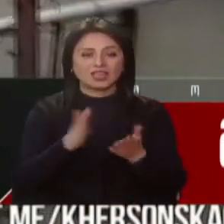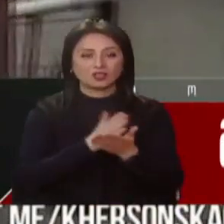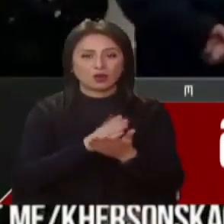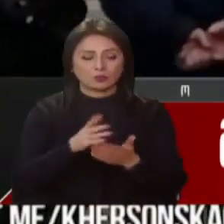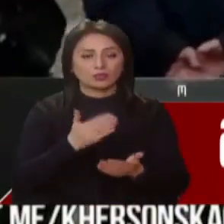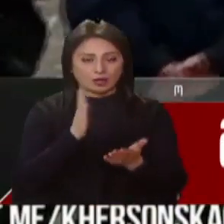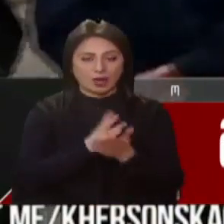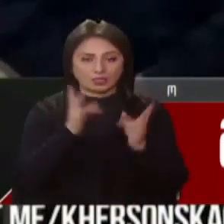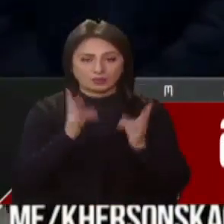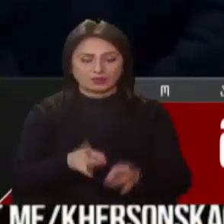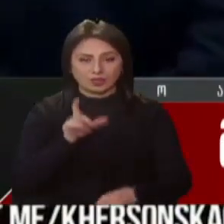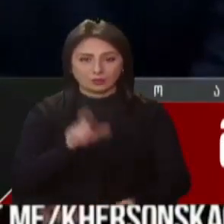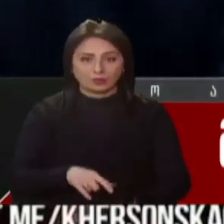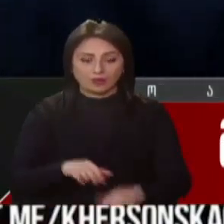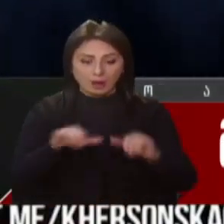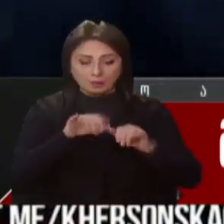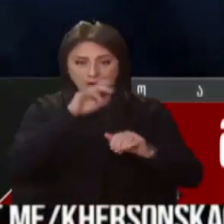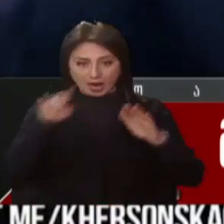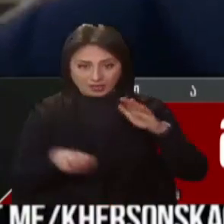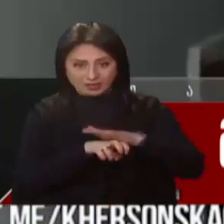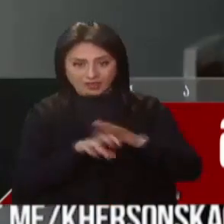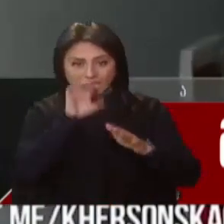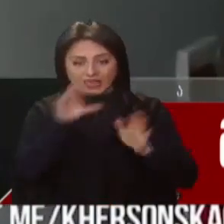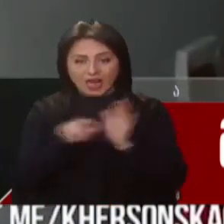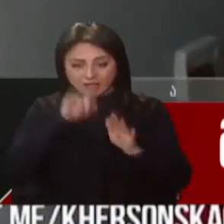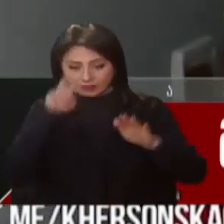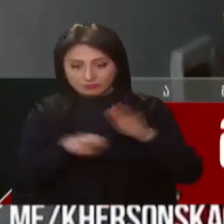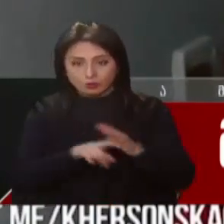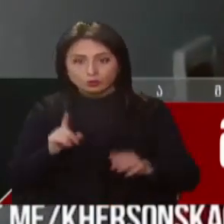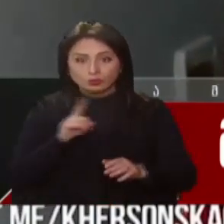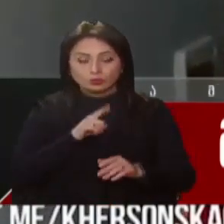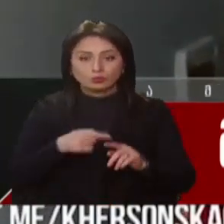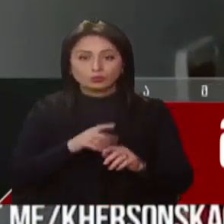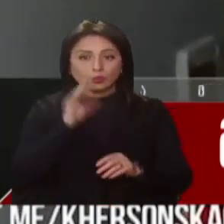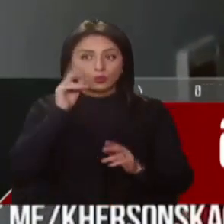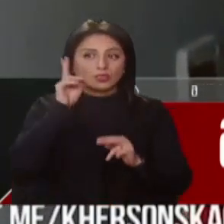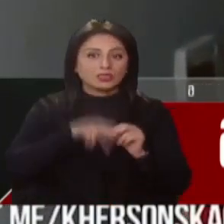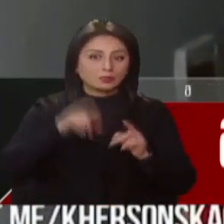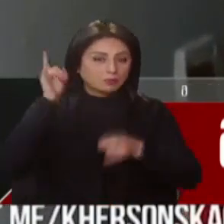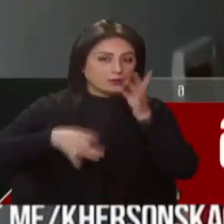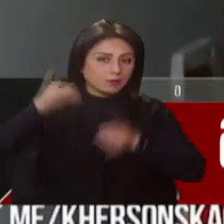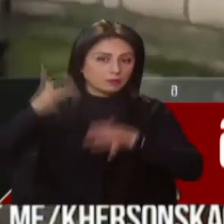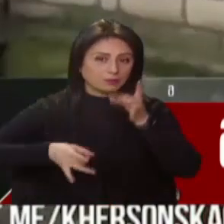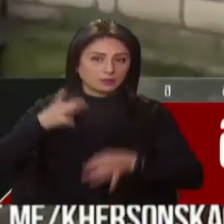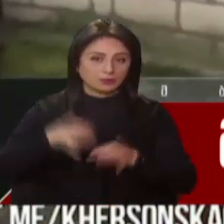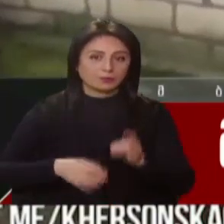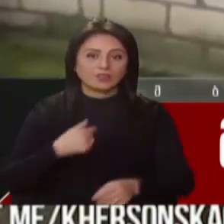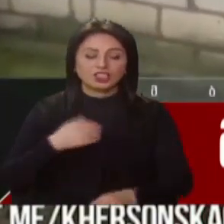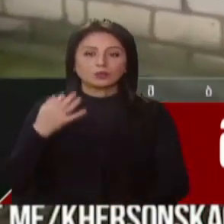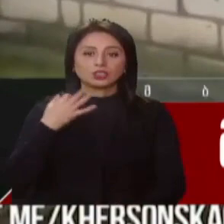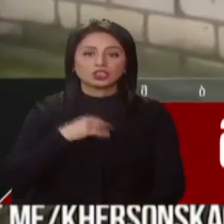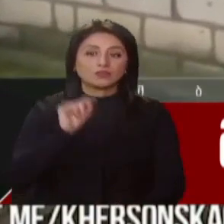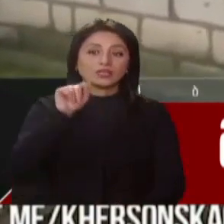арис мсхуэрбли. Маги дискуше дзори захтан эртати квело дебодит родис дамтардебода эсхола пери.